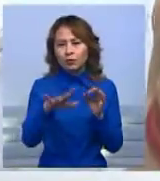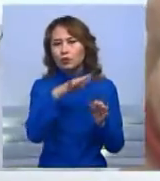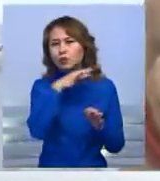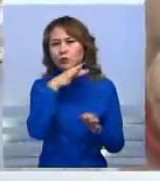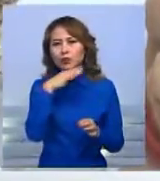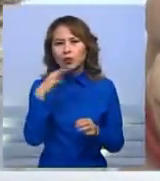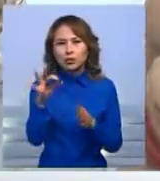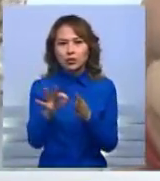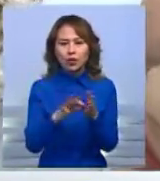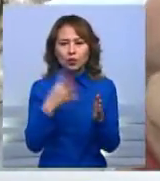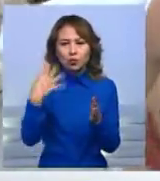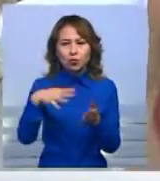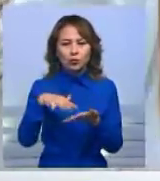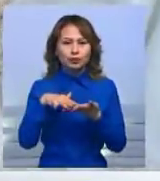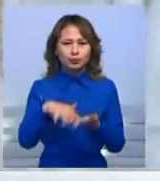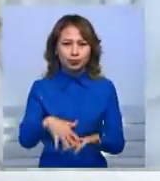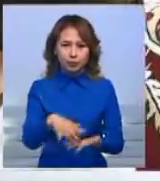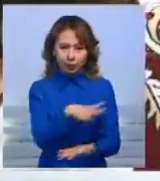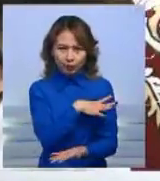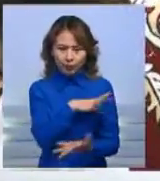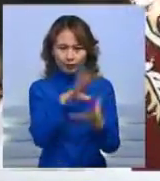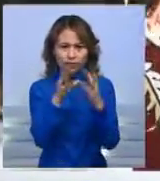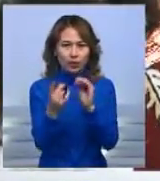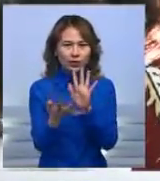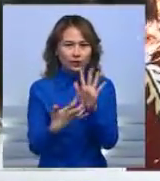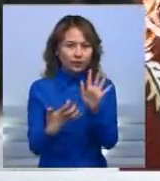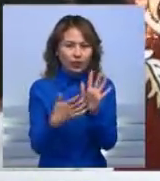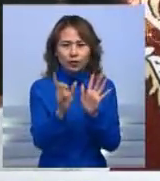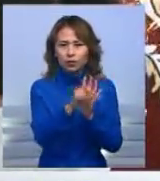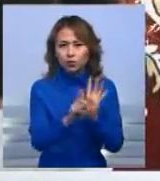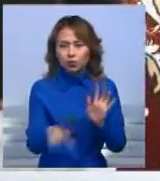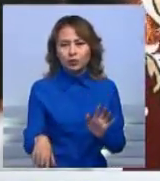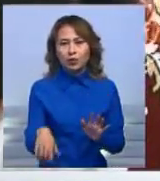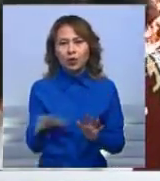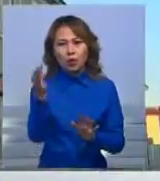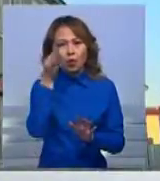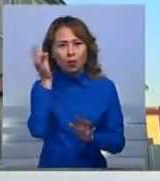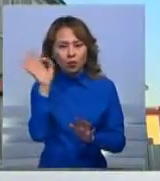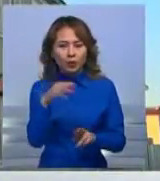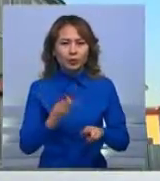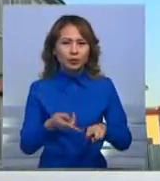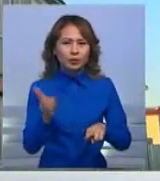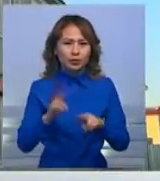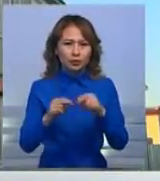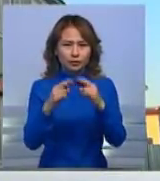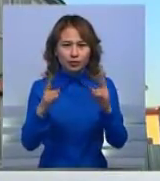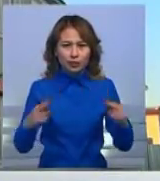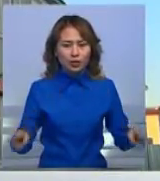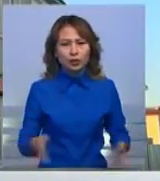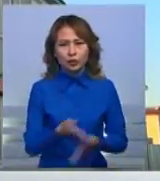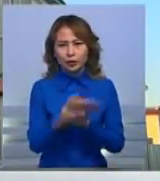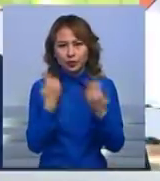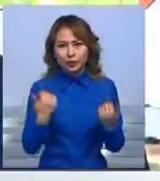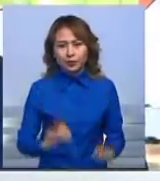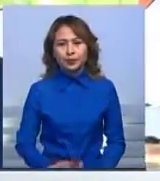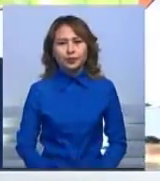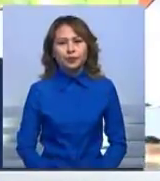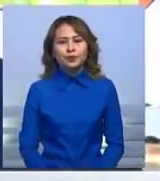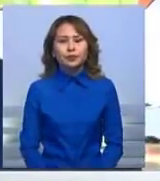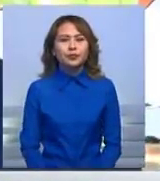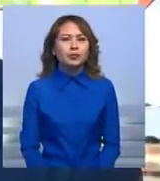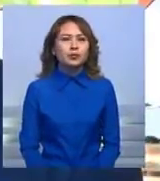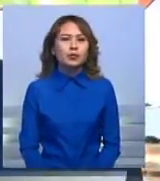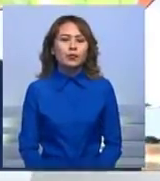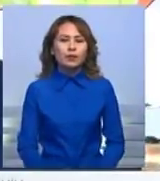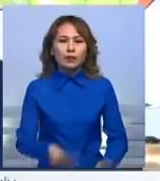бірден 40 балаға түскен. Мамандар жеткілікті болғанымен басты қолбайлау арнайы ғимараттың жоқтығынан болып отыр. Жалпы